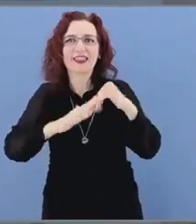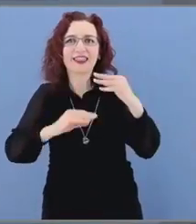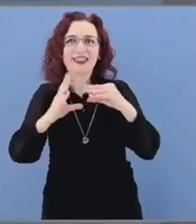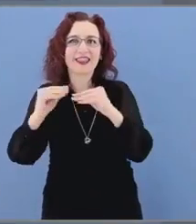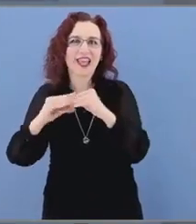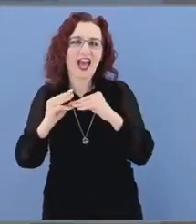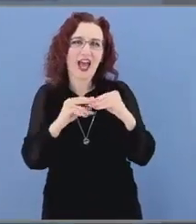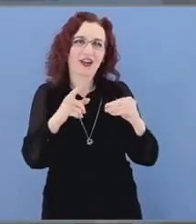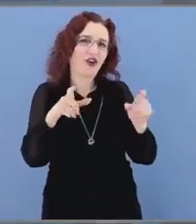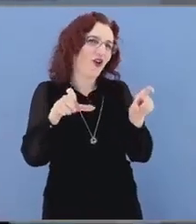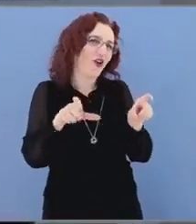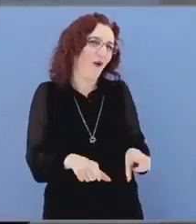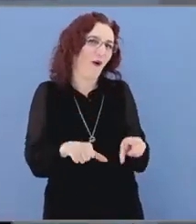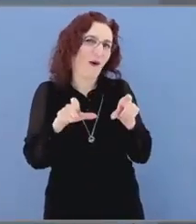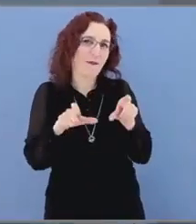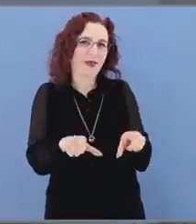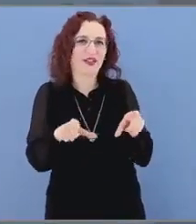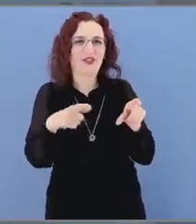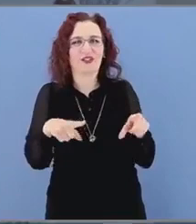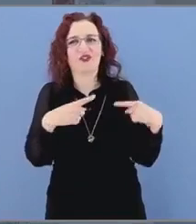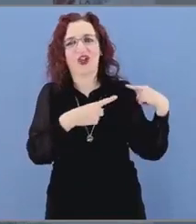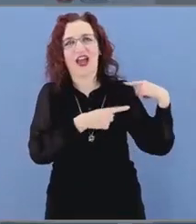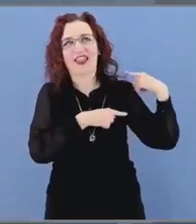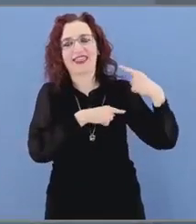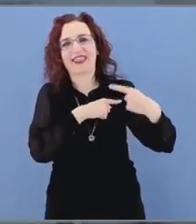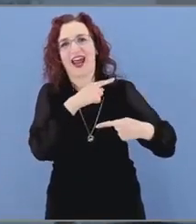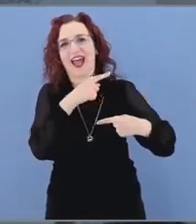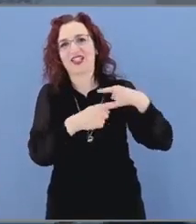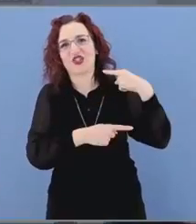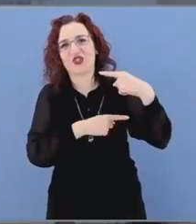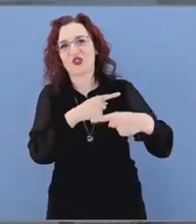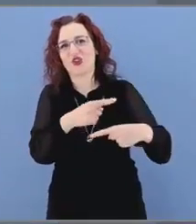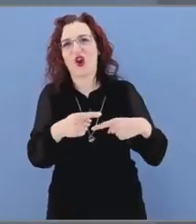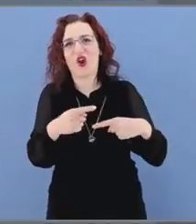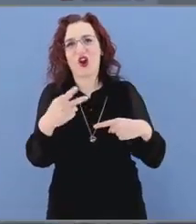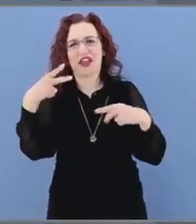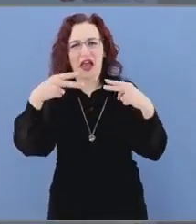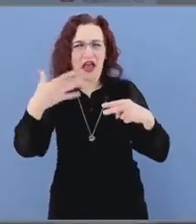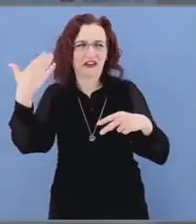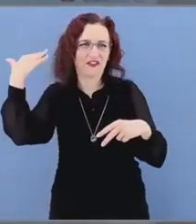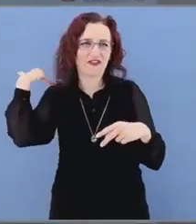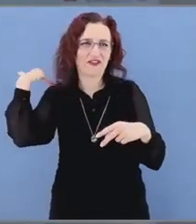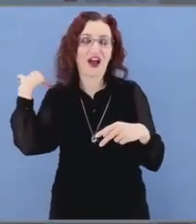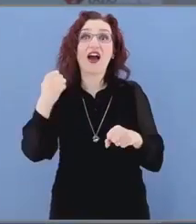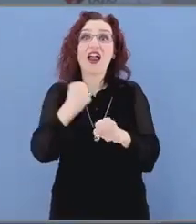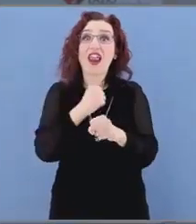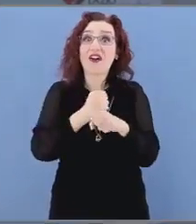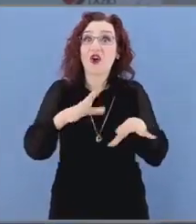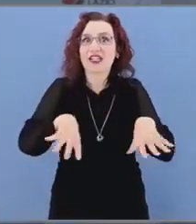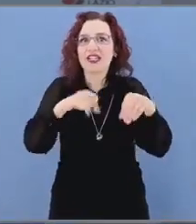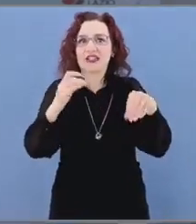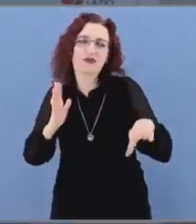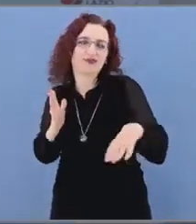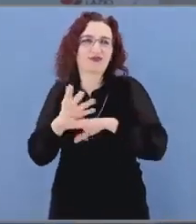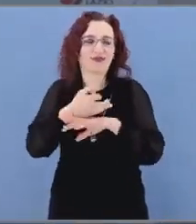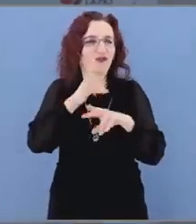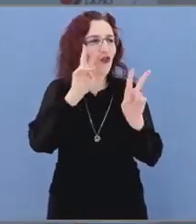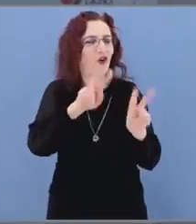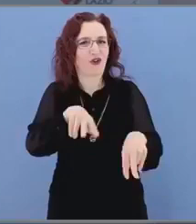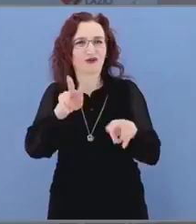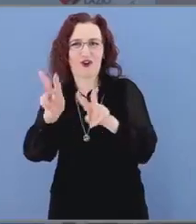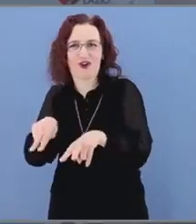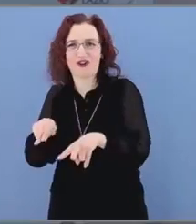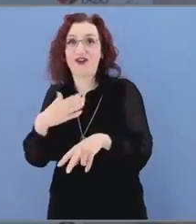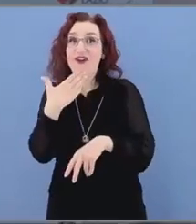tradizione iniziata tanti anni fa di venire ogni tanto, quando iniziano i lavori, a controllare. Grazie a Massimo, a